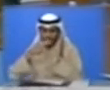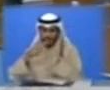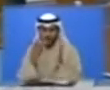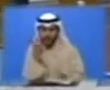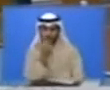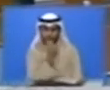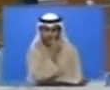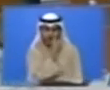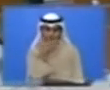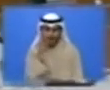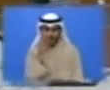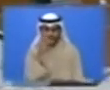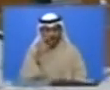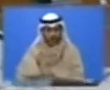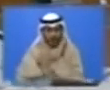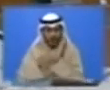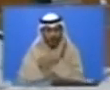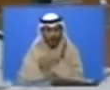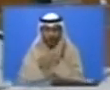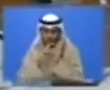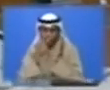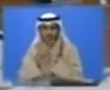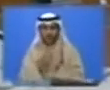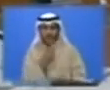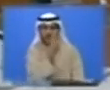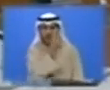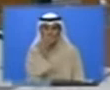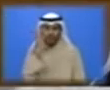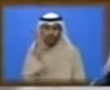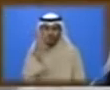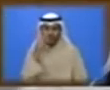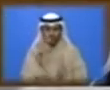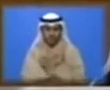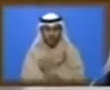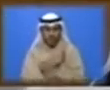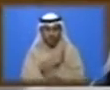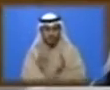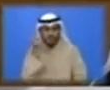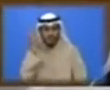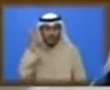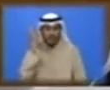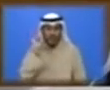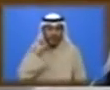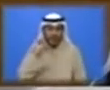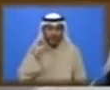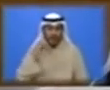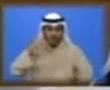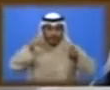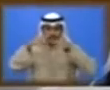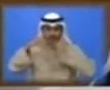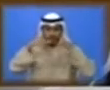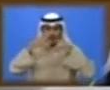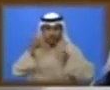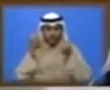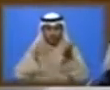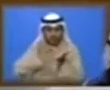رقم 115 لسنة 2014 بشأن إنشاء الهيئة العامة للطرق والنقل